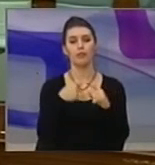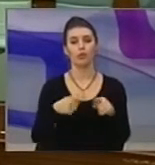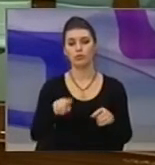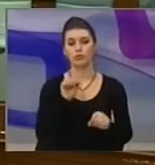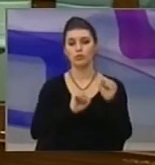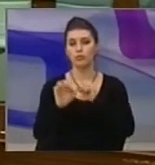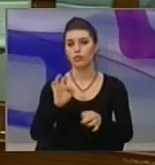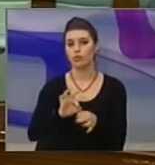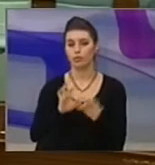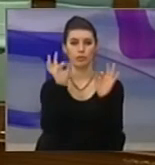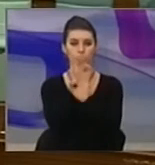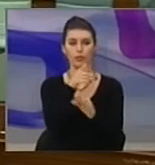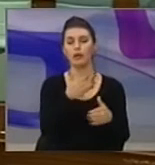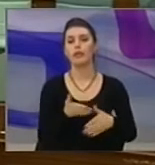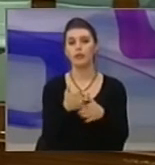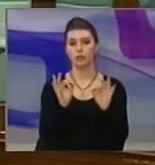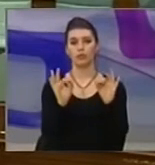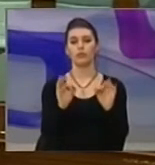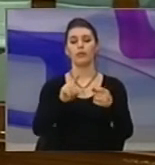nukrohbje as